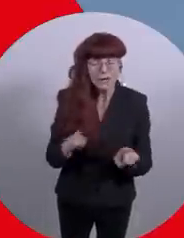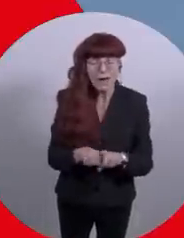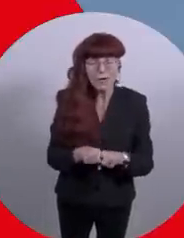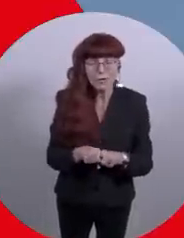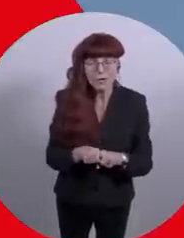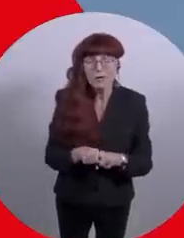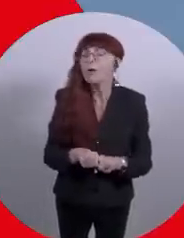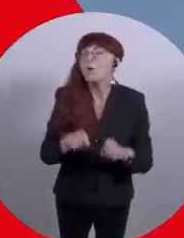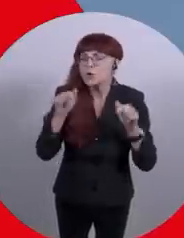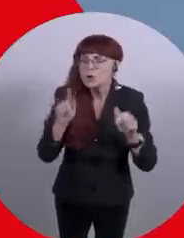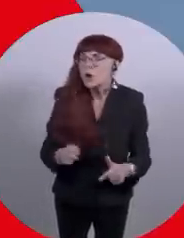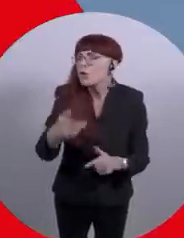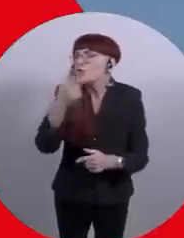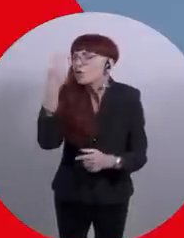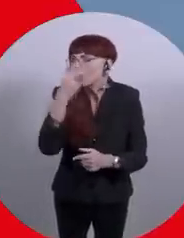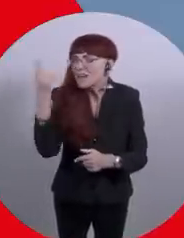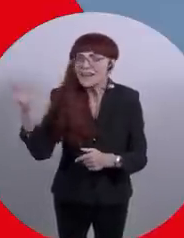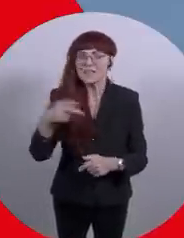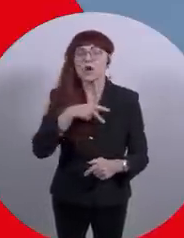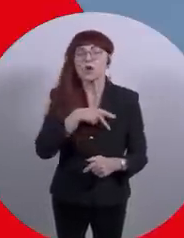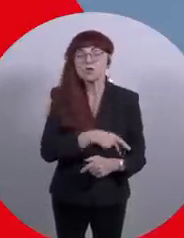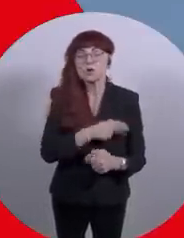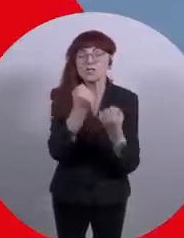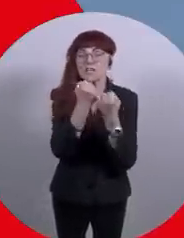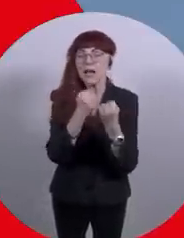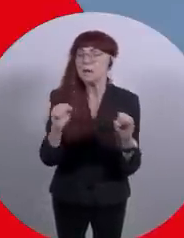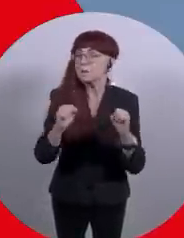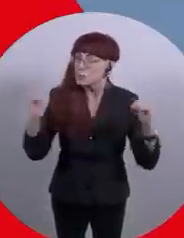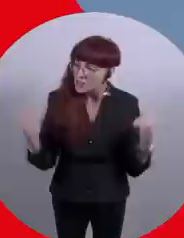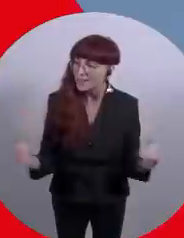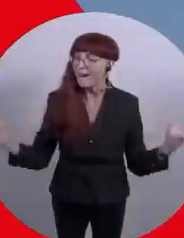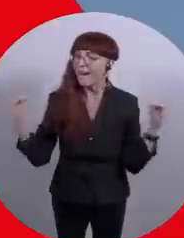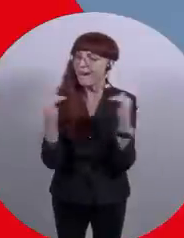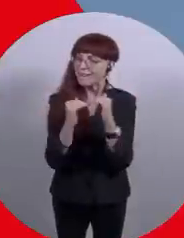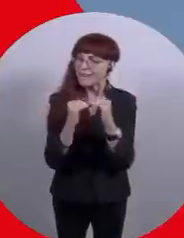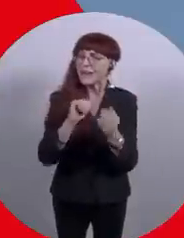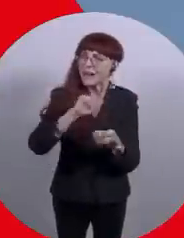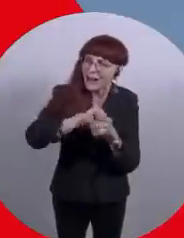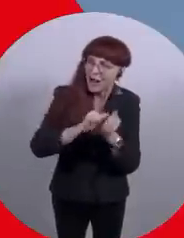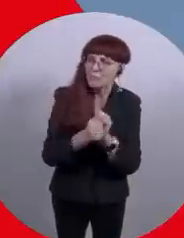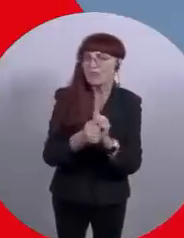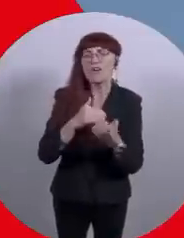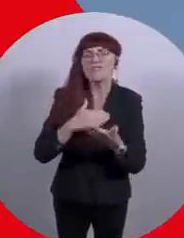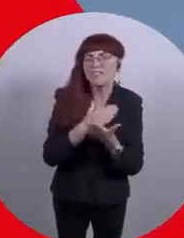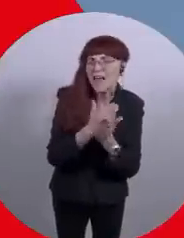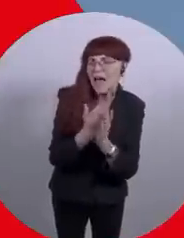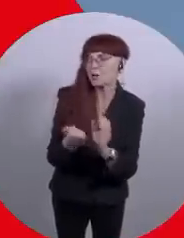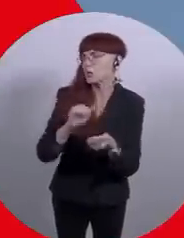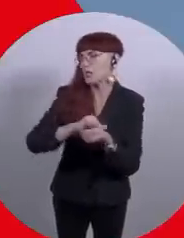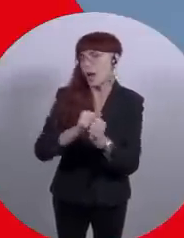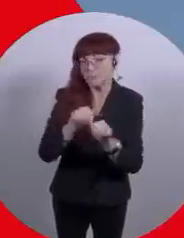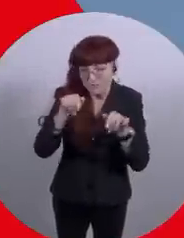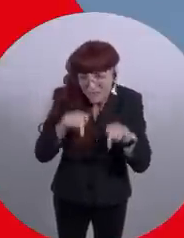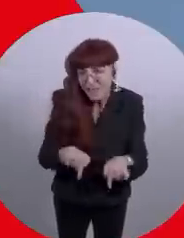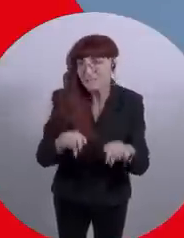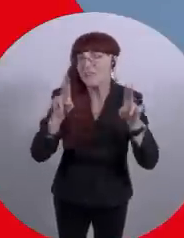begreifen wird es zu tiefst sozialdemokratische Gerechtigkeit und Verteilungskampf liebe Genossen und genossen